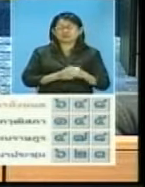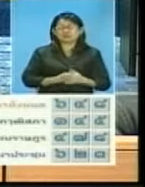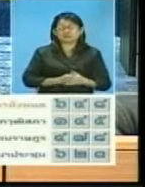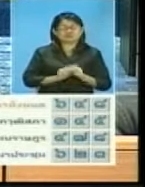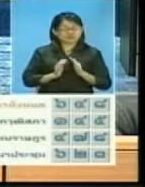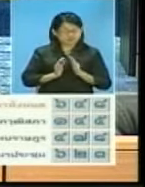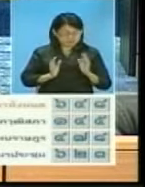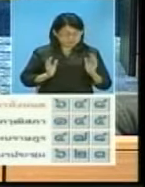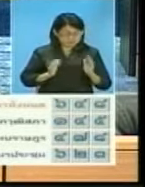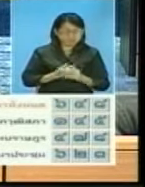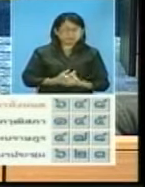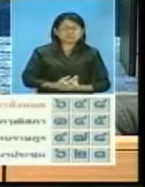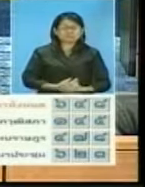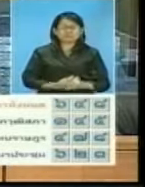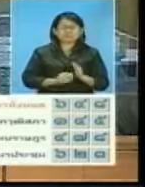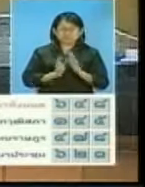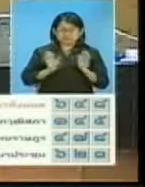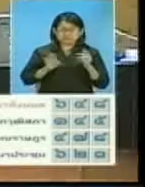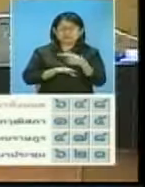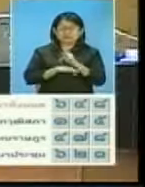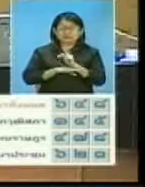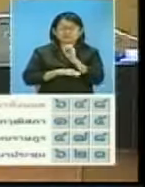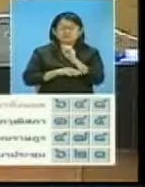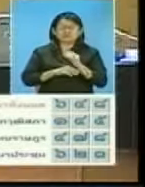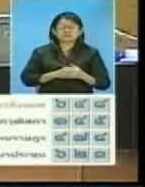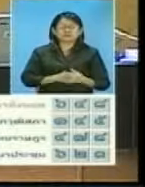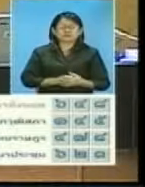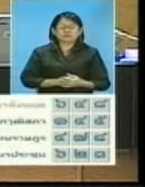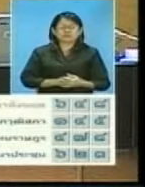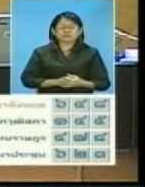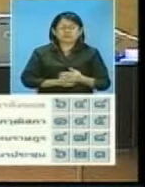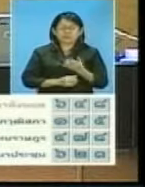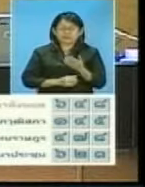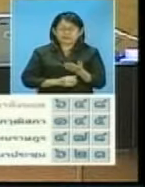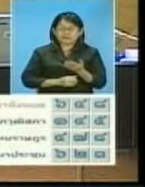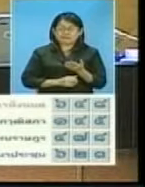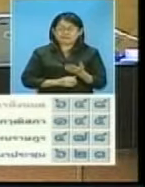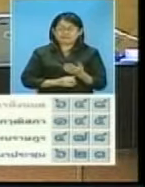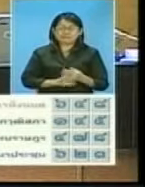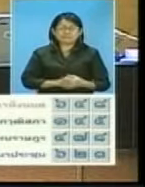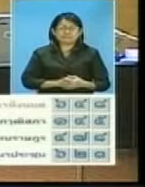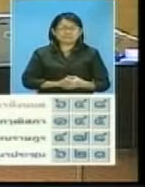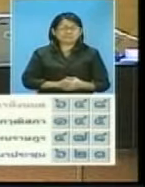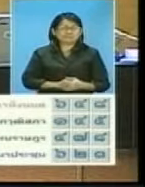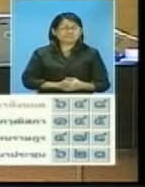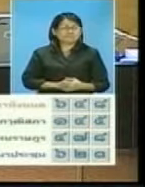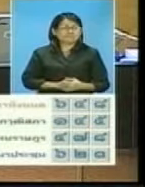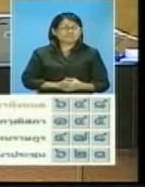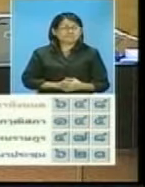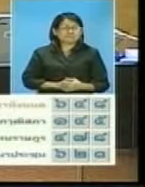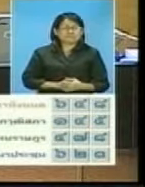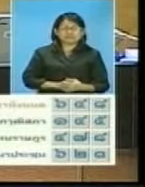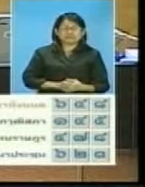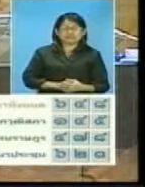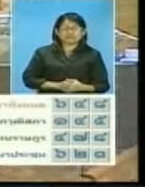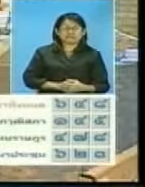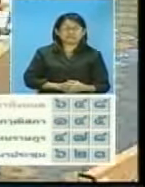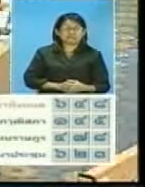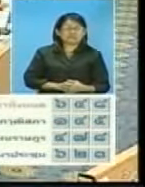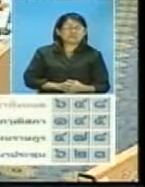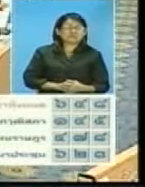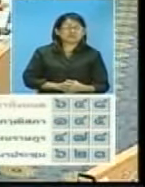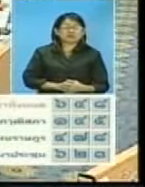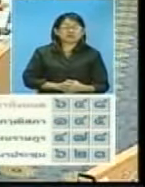ถัดไปขอบคุณครับ ขอบคุณมากครับครับเชิญท่านพี่ชายครับ